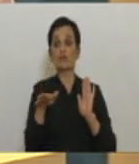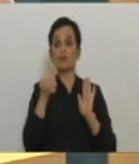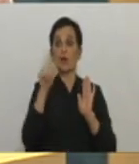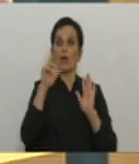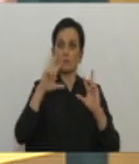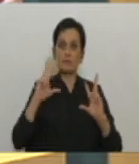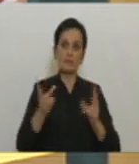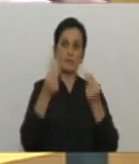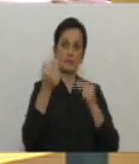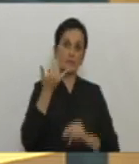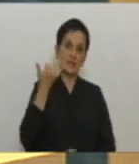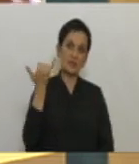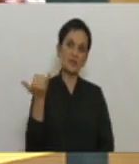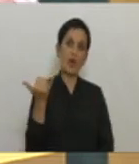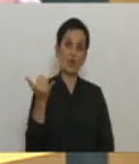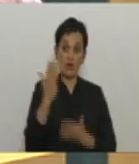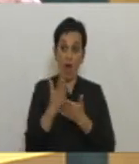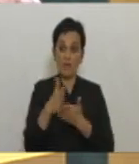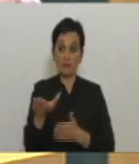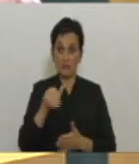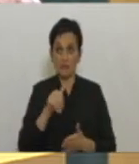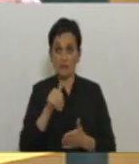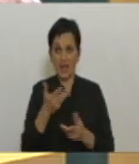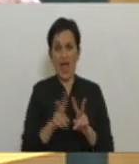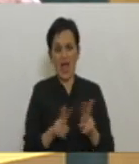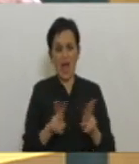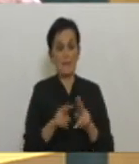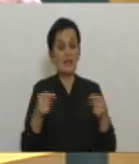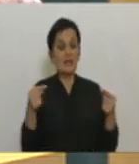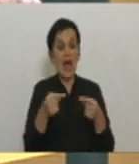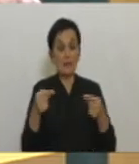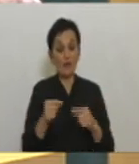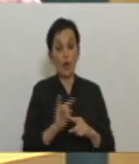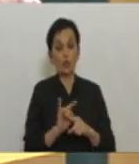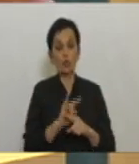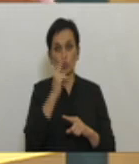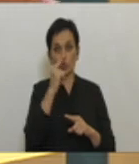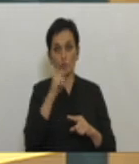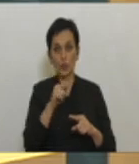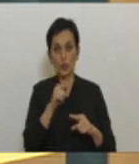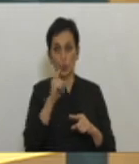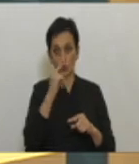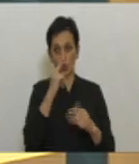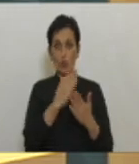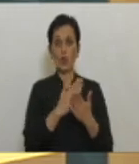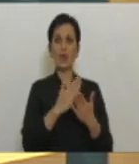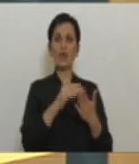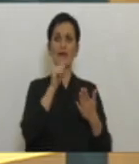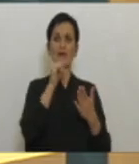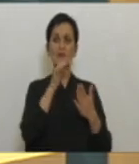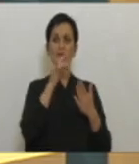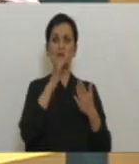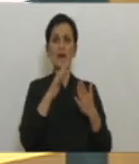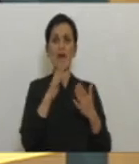ბედზე დაურეკა ხო არ გაქოდა კიო. აი ესეთი დამთხოვებია ტყუილი. ის დამთხოვაა ტყუილი, რომელიც თვითონ არაფერ შეხებაში არ